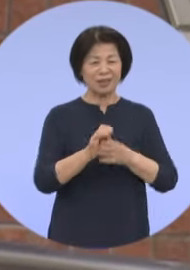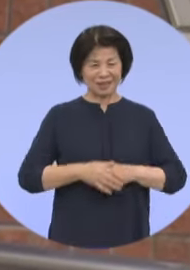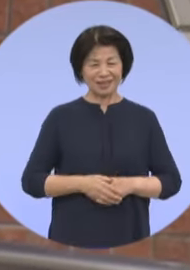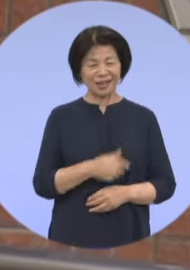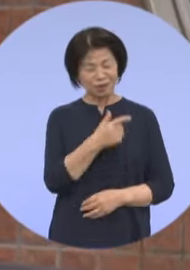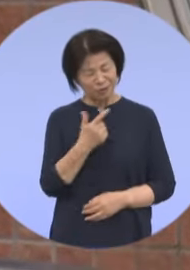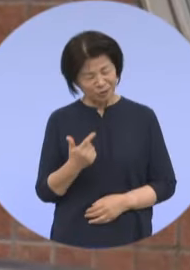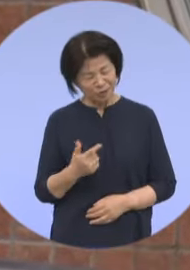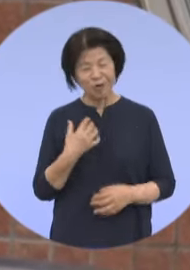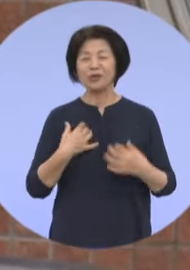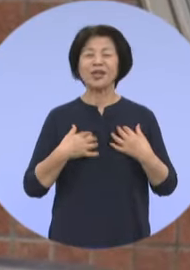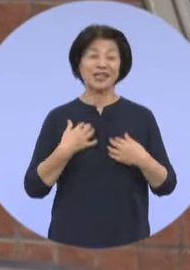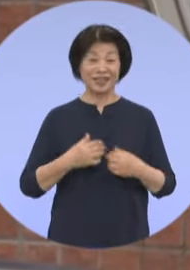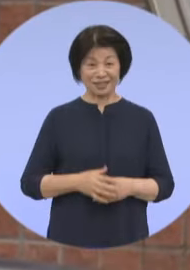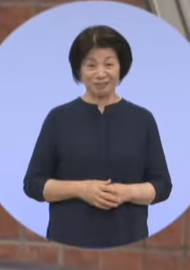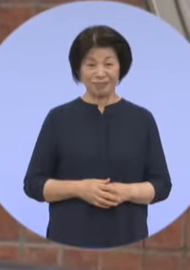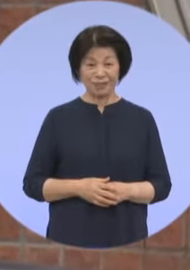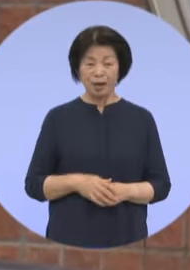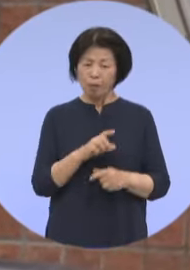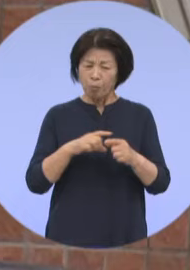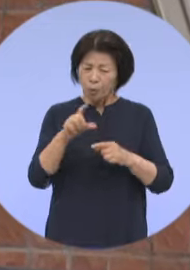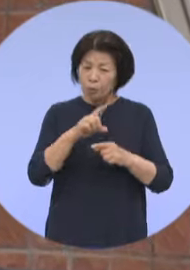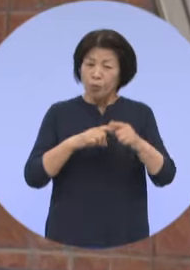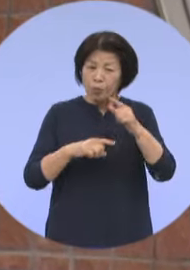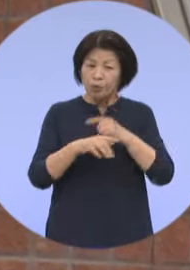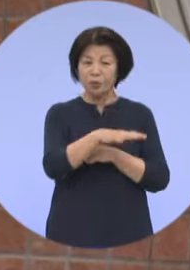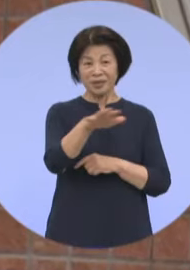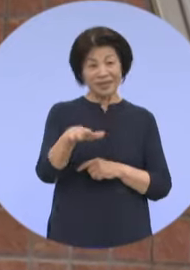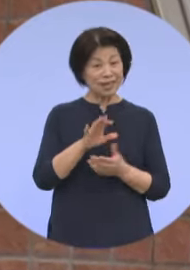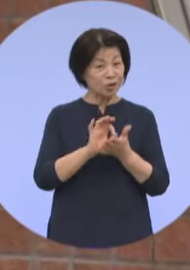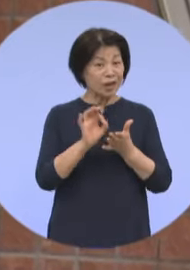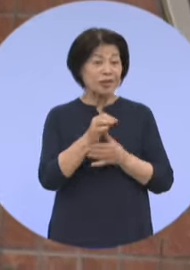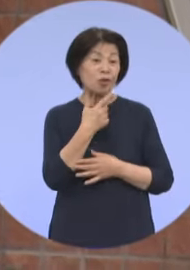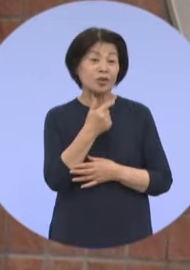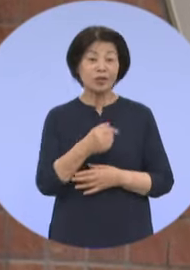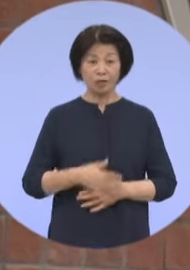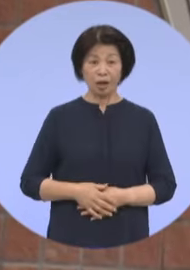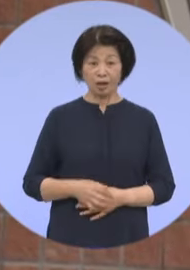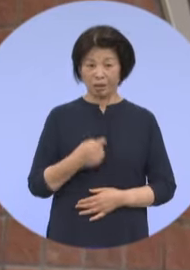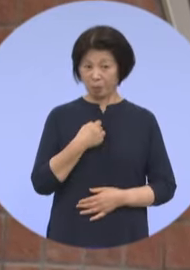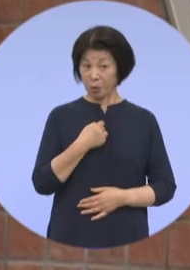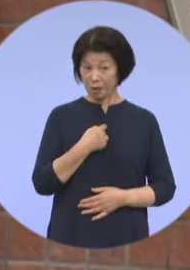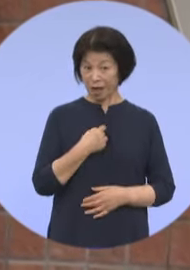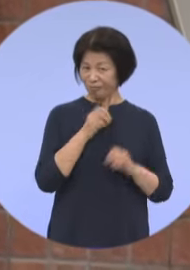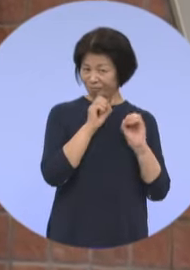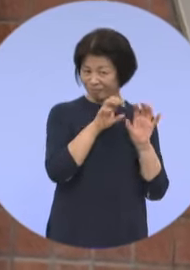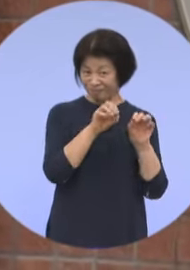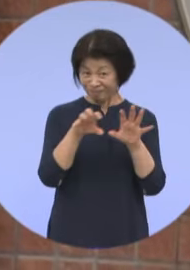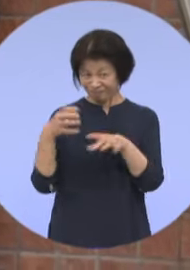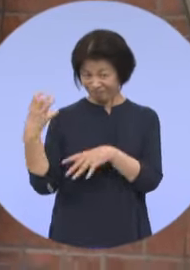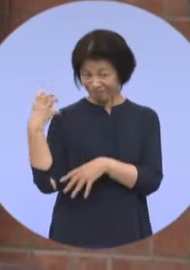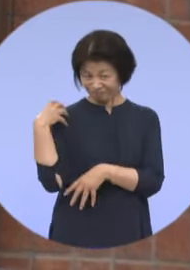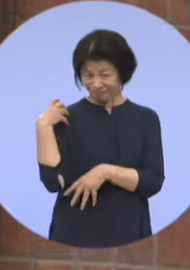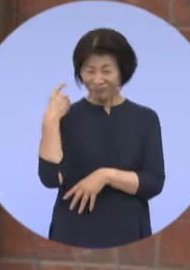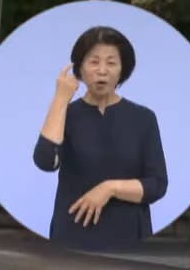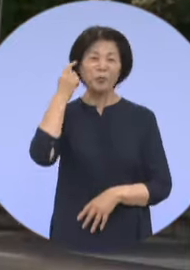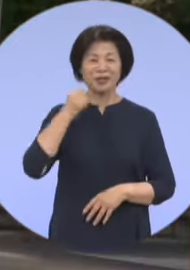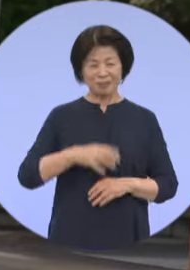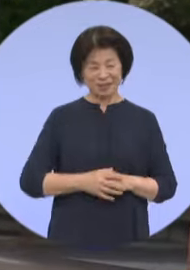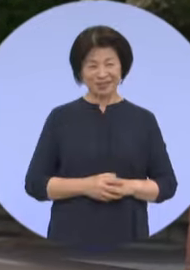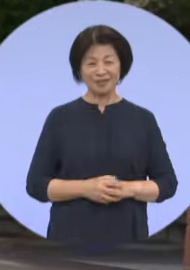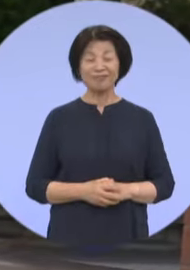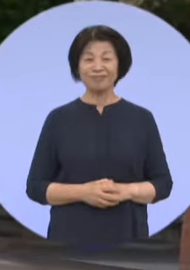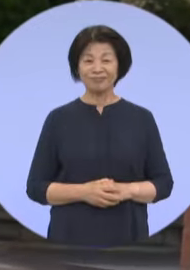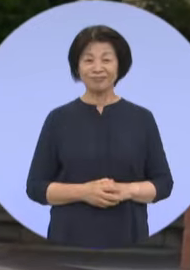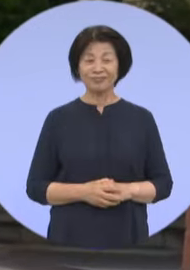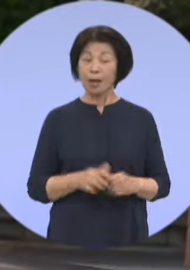しいです。もっとみんなに使ってほしいのでそういうのを行っていきたいなと思っています。 や